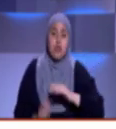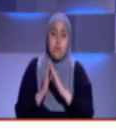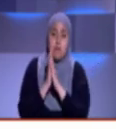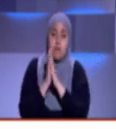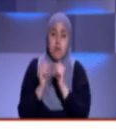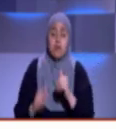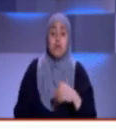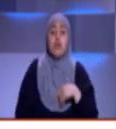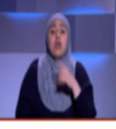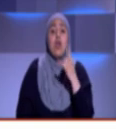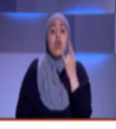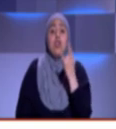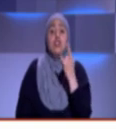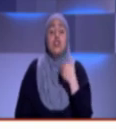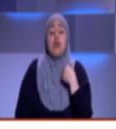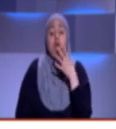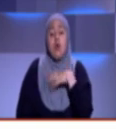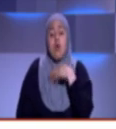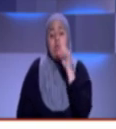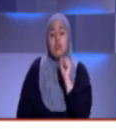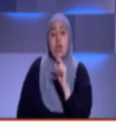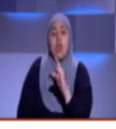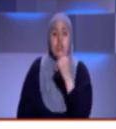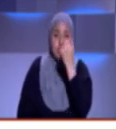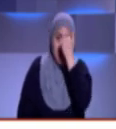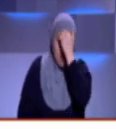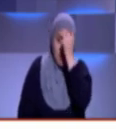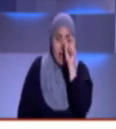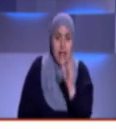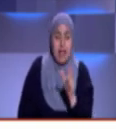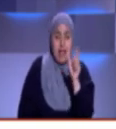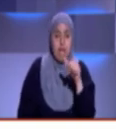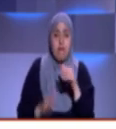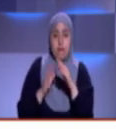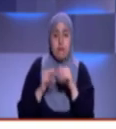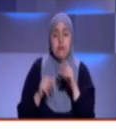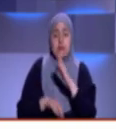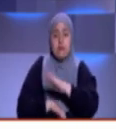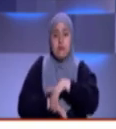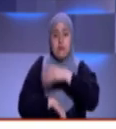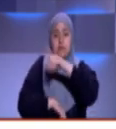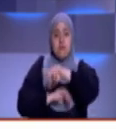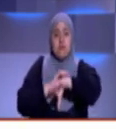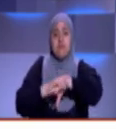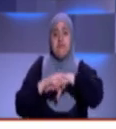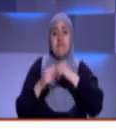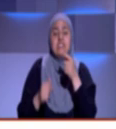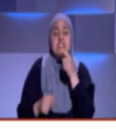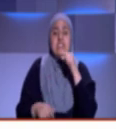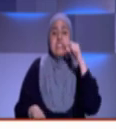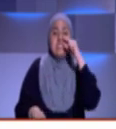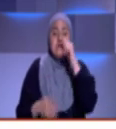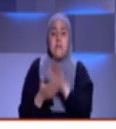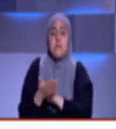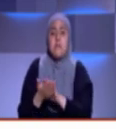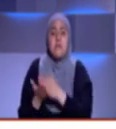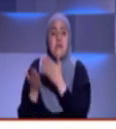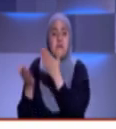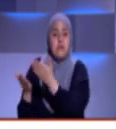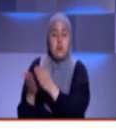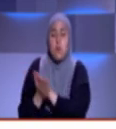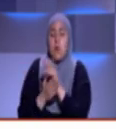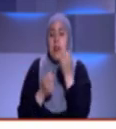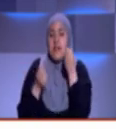وآلاف المصريين مما كان يخطط هؤلاء الإرهابيين، مما لا دين لهم ولا وازع لا ديني ولا